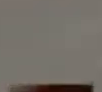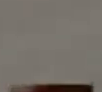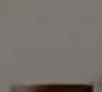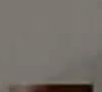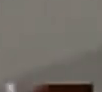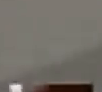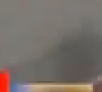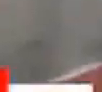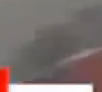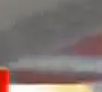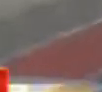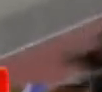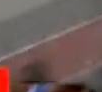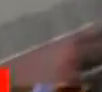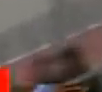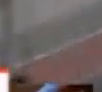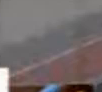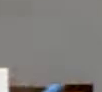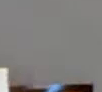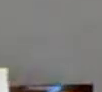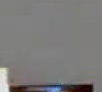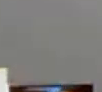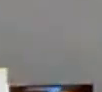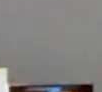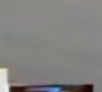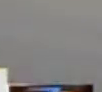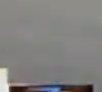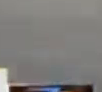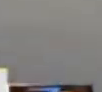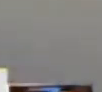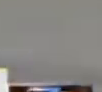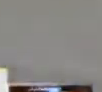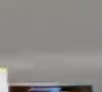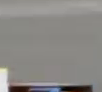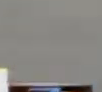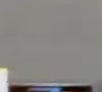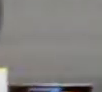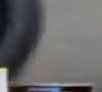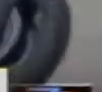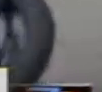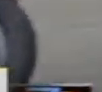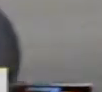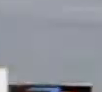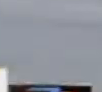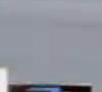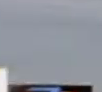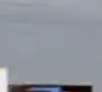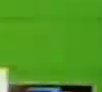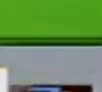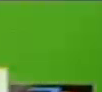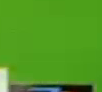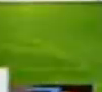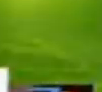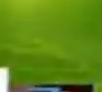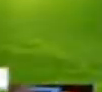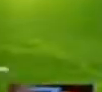Malaysia motor tre GP Amerika Adam tebus kekecewaan di Argentina bakal bermula di petak